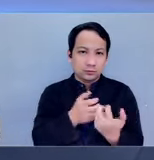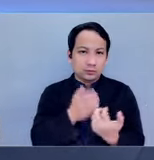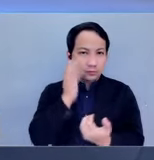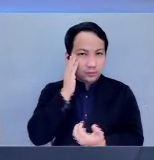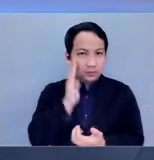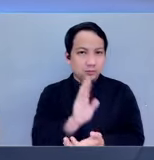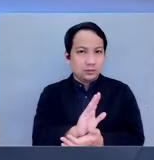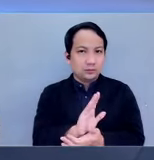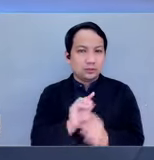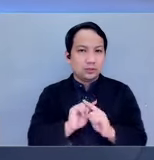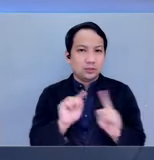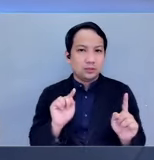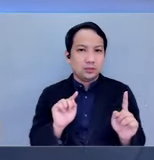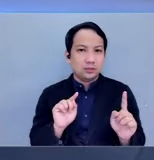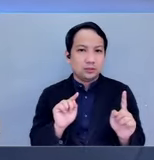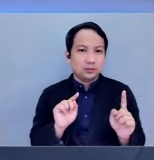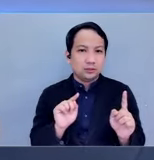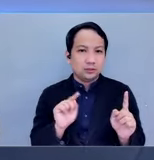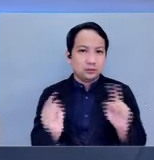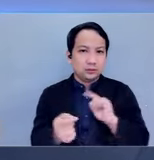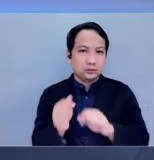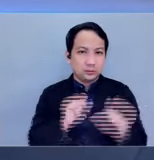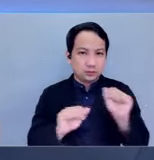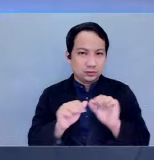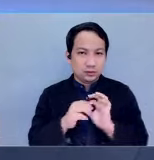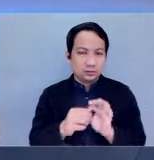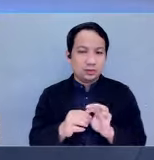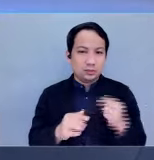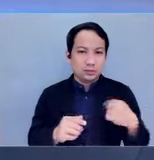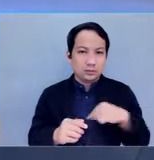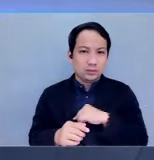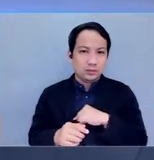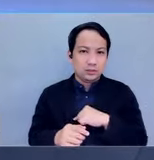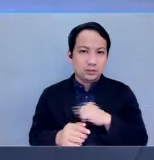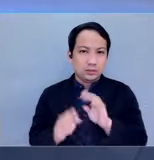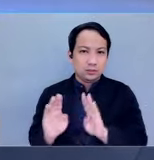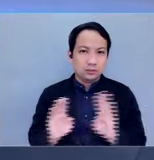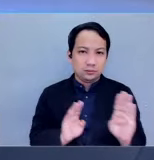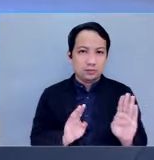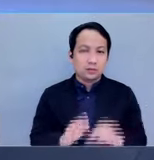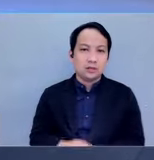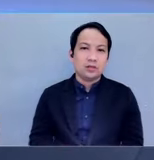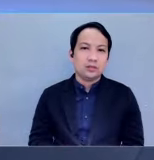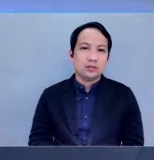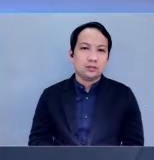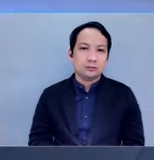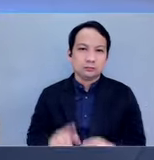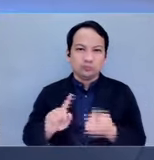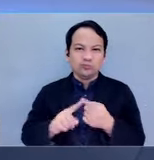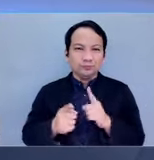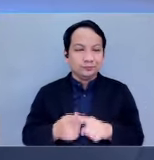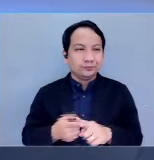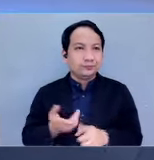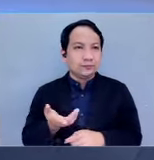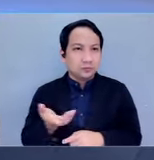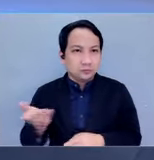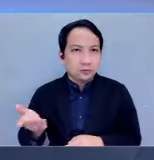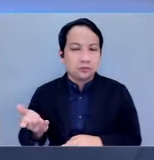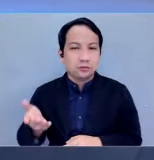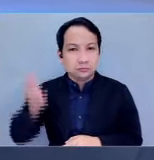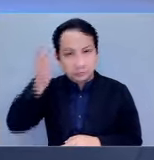yung actions o yung behavior ng kamag-anak, ng kapatid, ng magulang,